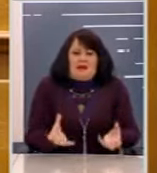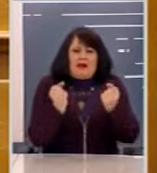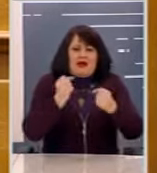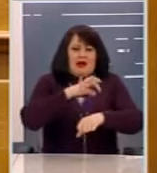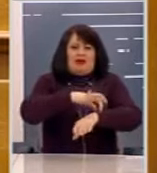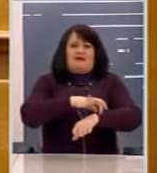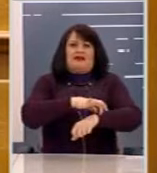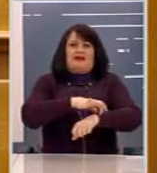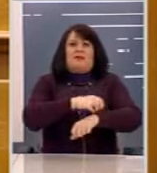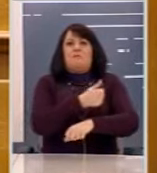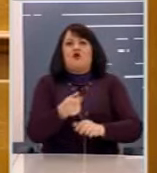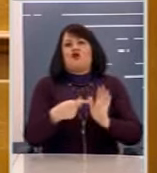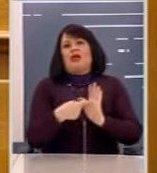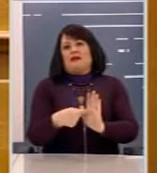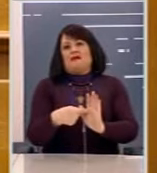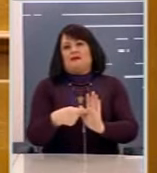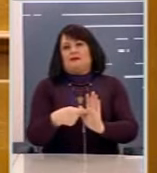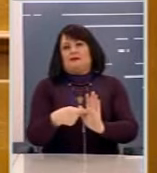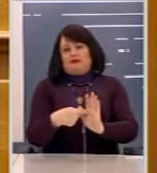Τρίτον,